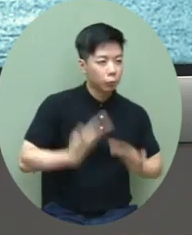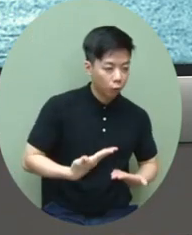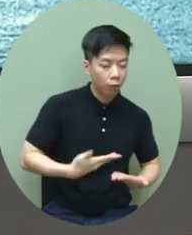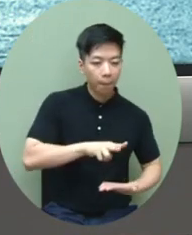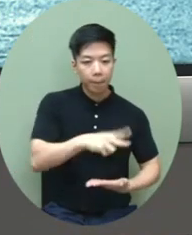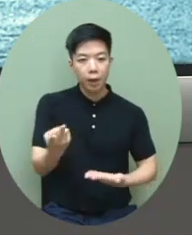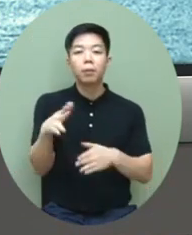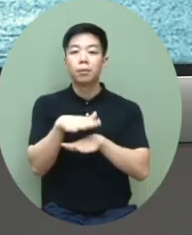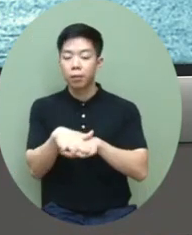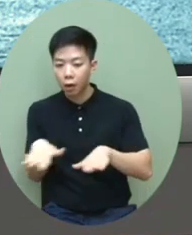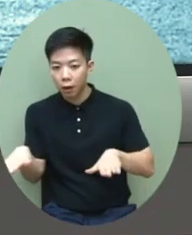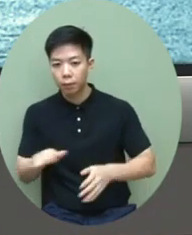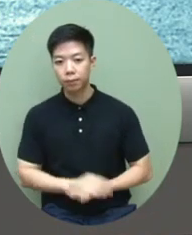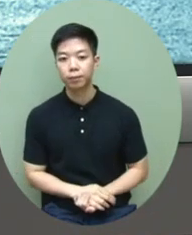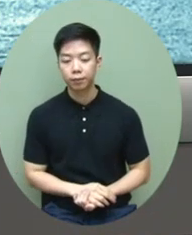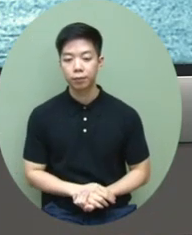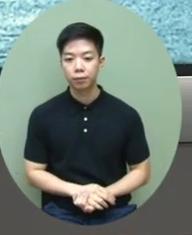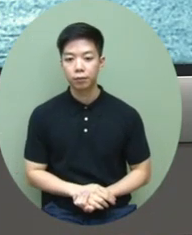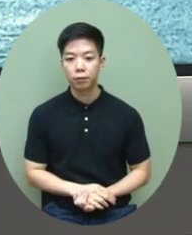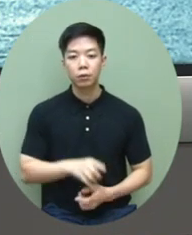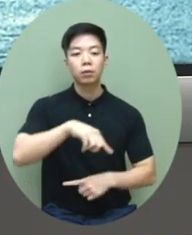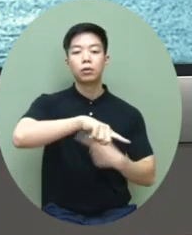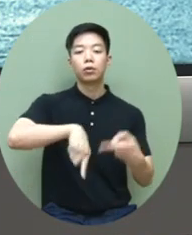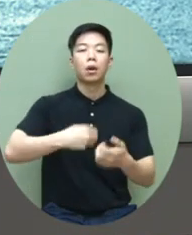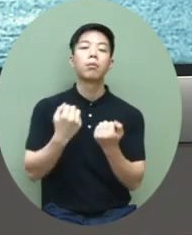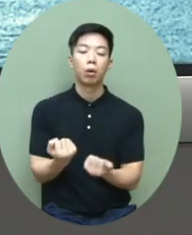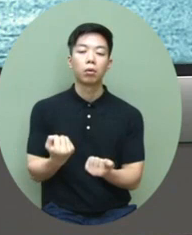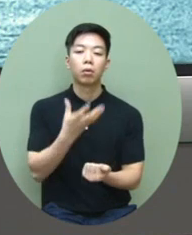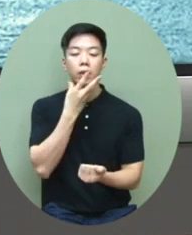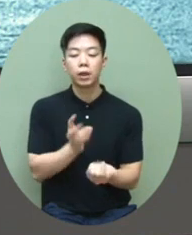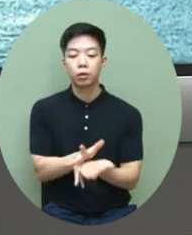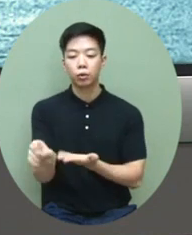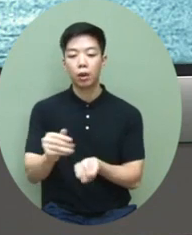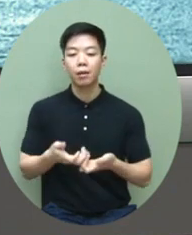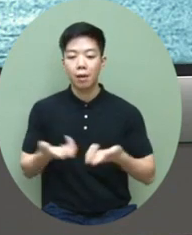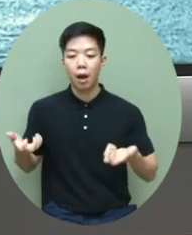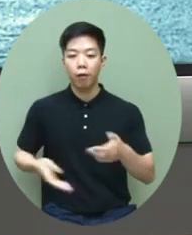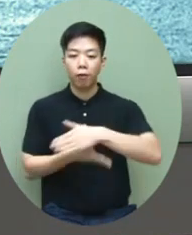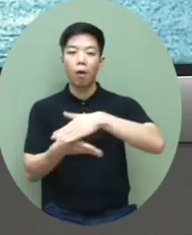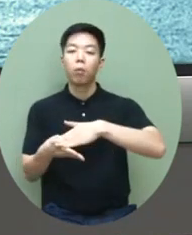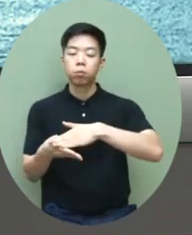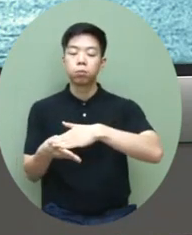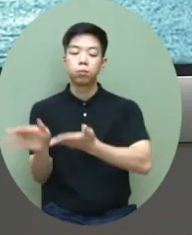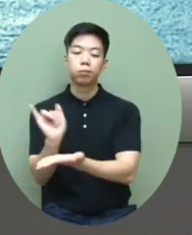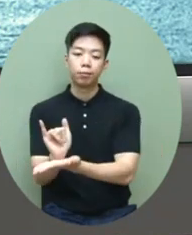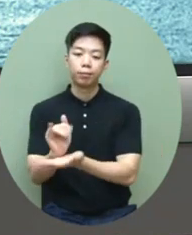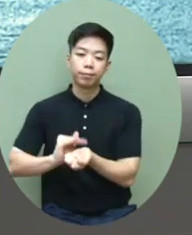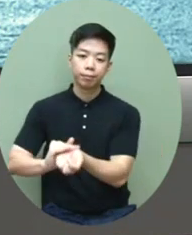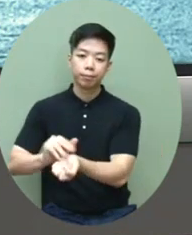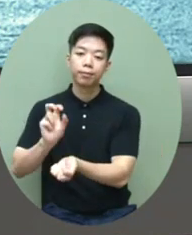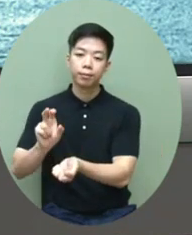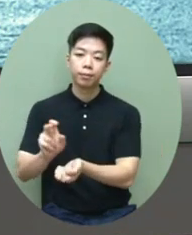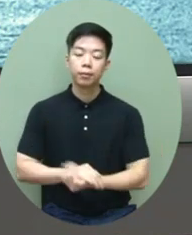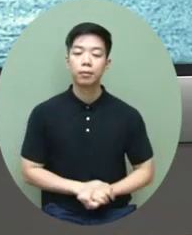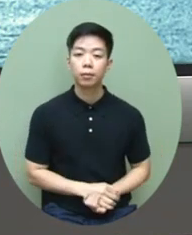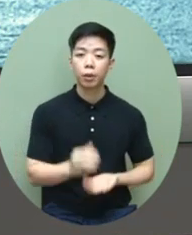都轉咗去一般嘅兒科隔離病房咧。繼續留醫和接受治療。聯合醫